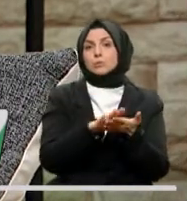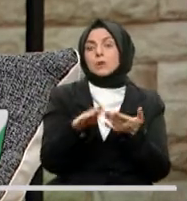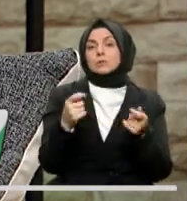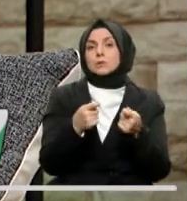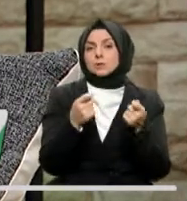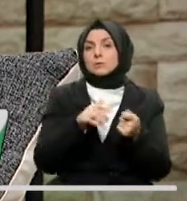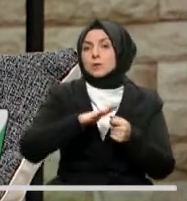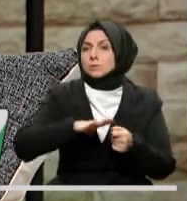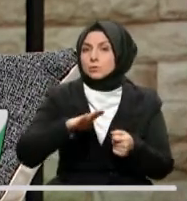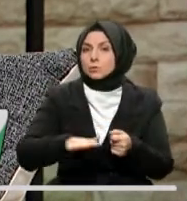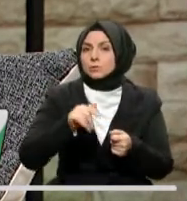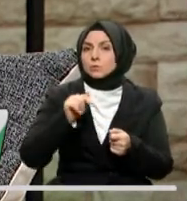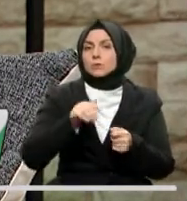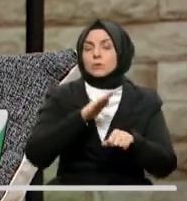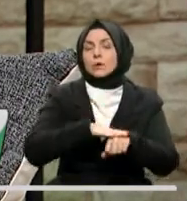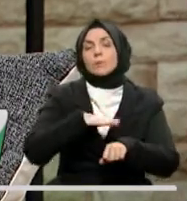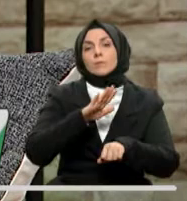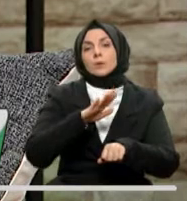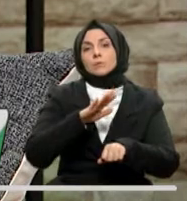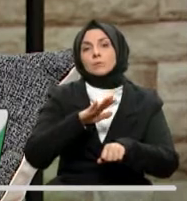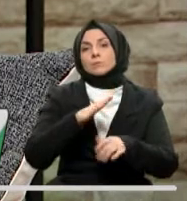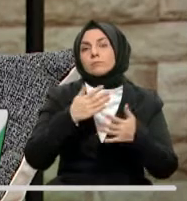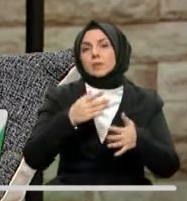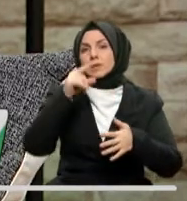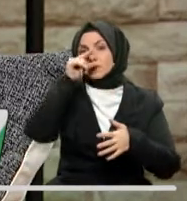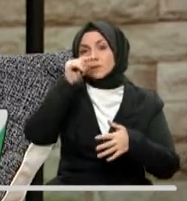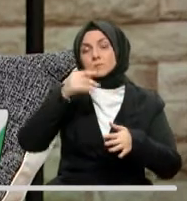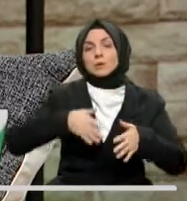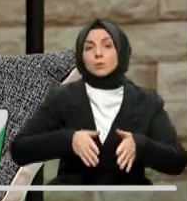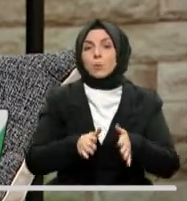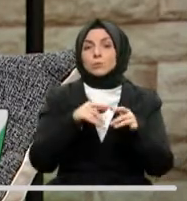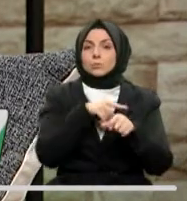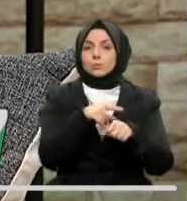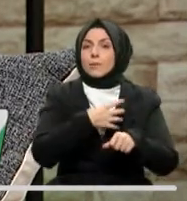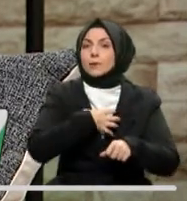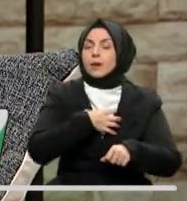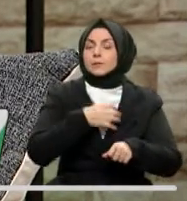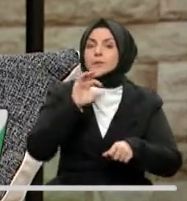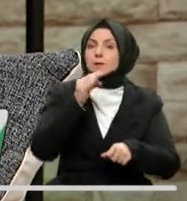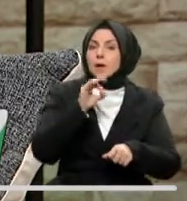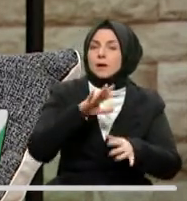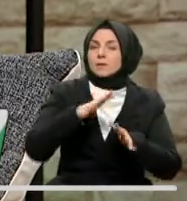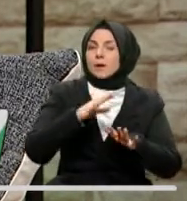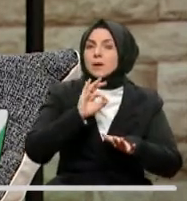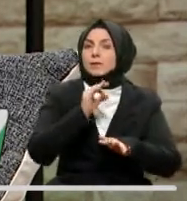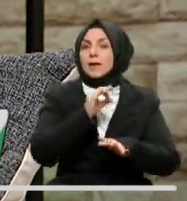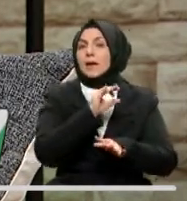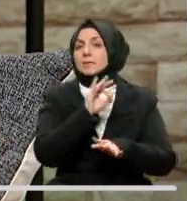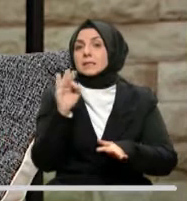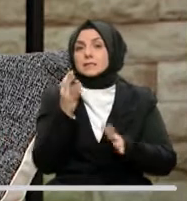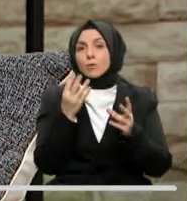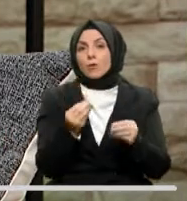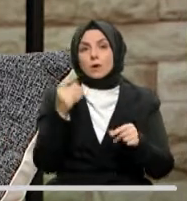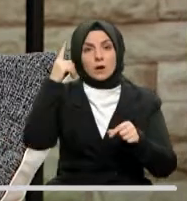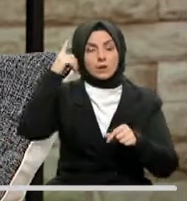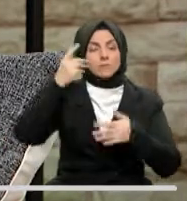çocukluk çaldı zaten bu duygu yüklenmeye başlıyor yani kimse doğduğu anda kendisini değerli ya da ders olarak tanımlamıyor doğup